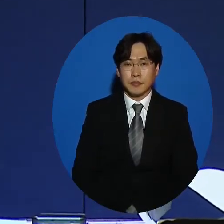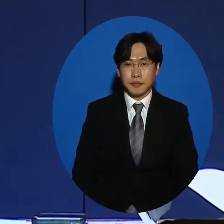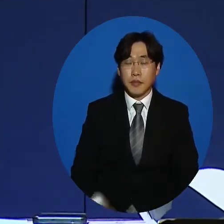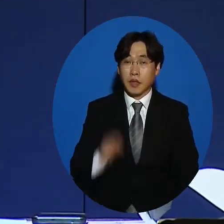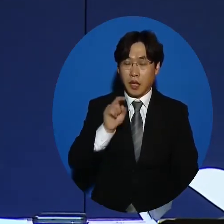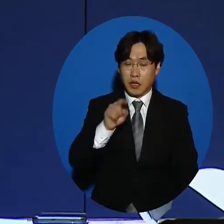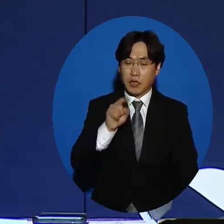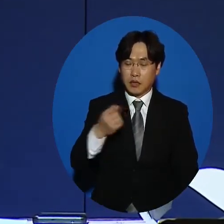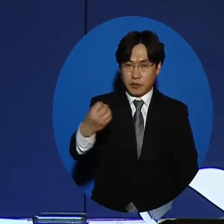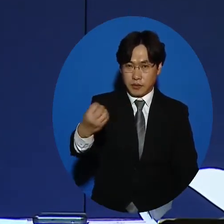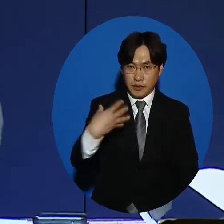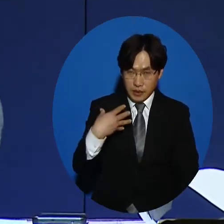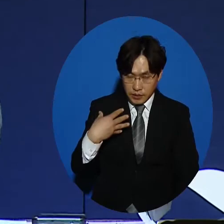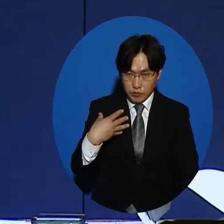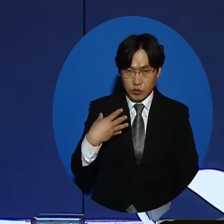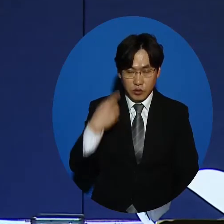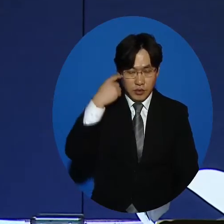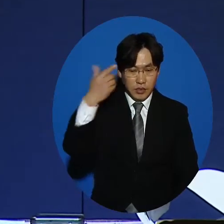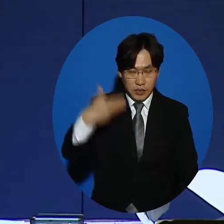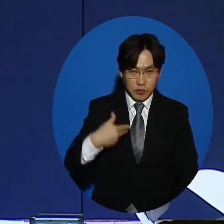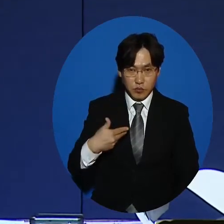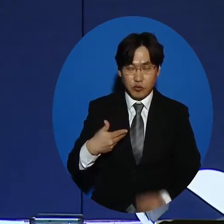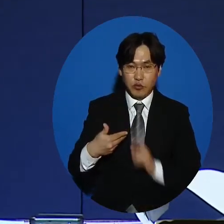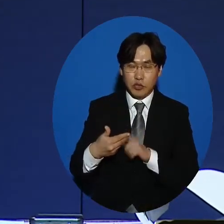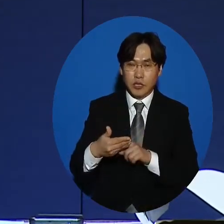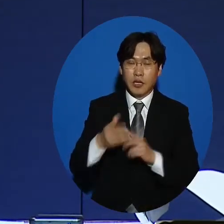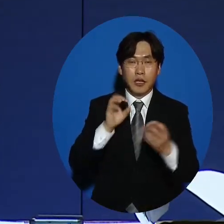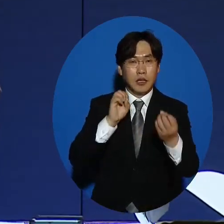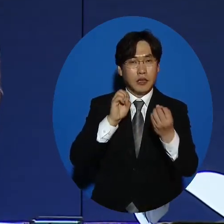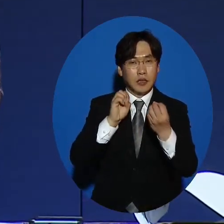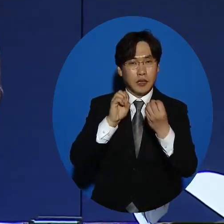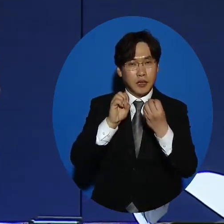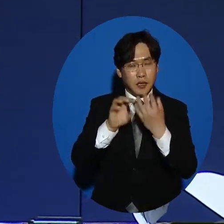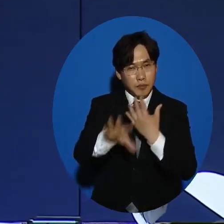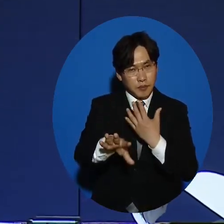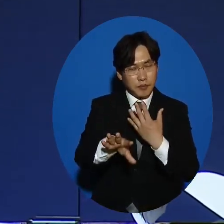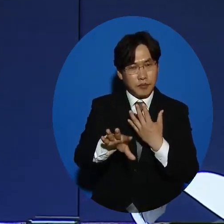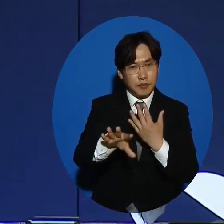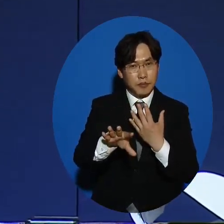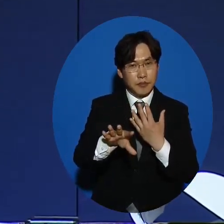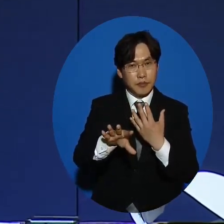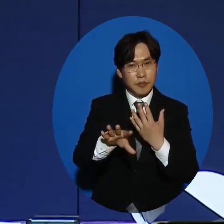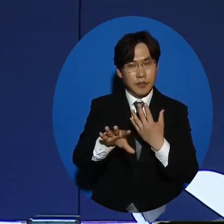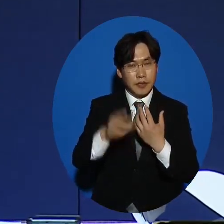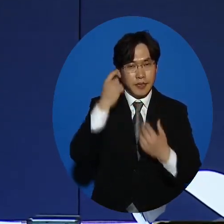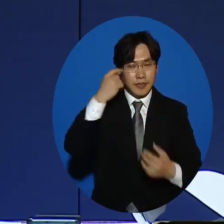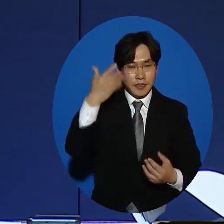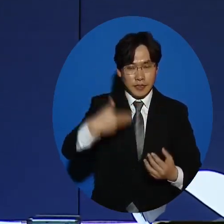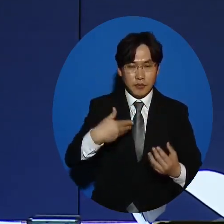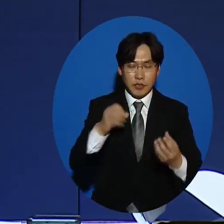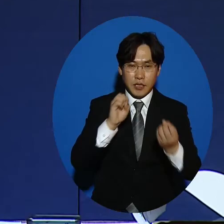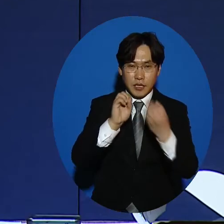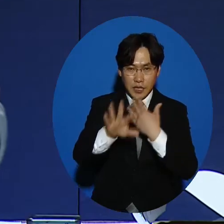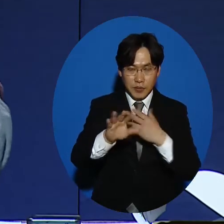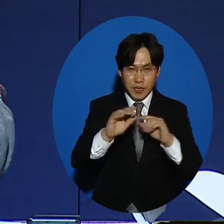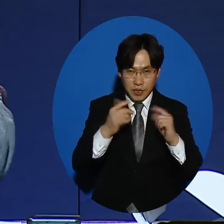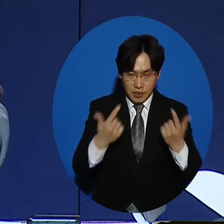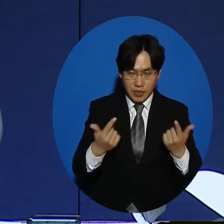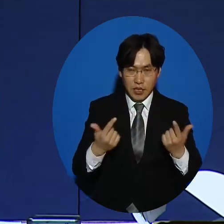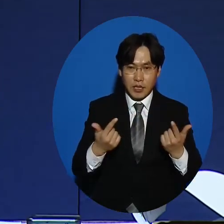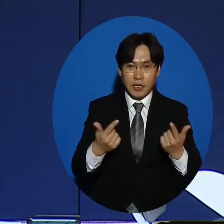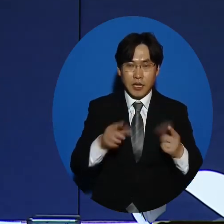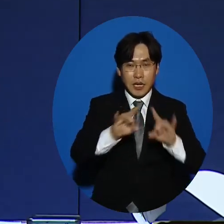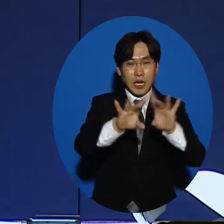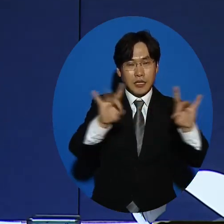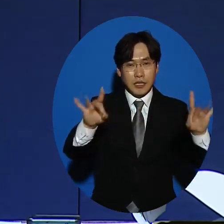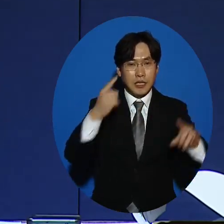이거는 뭐 저의 답변 뭐 어떤 질문에 대한 답이 아니라 그냥 뭐